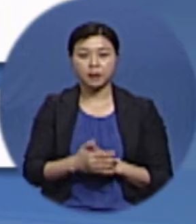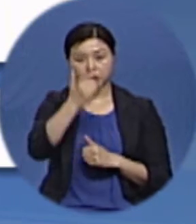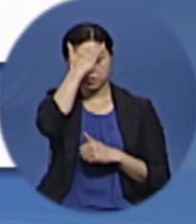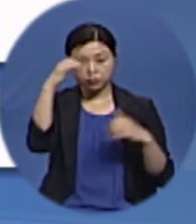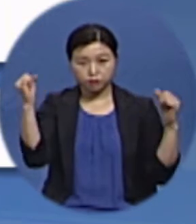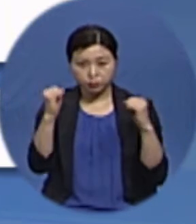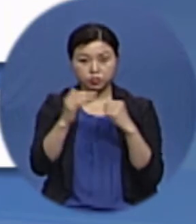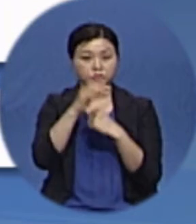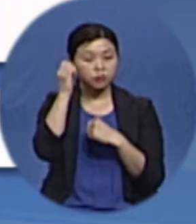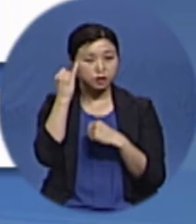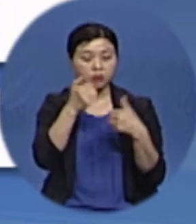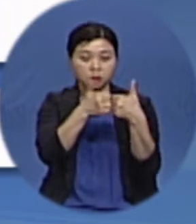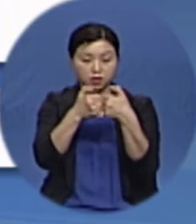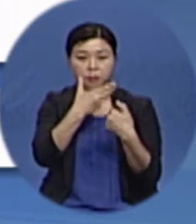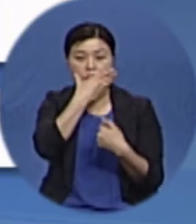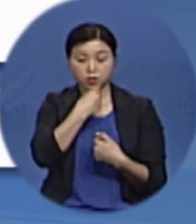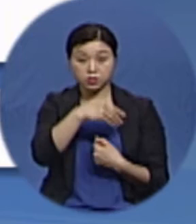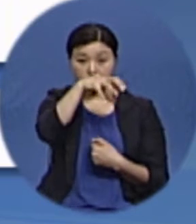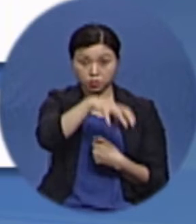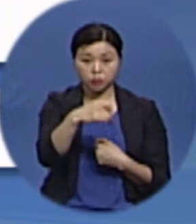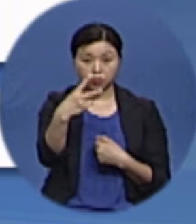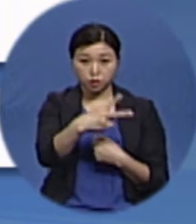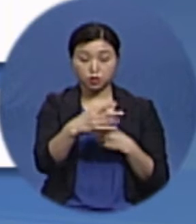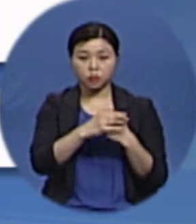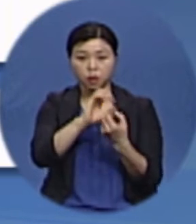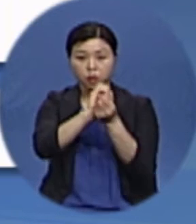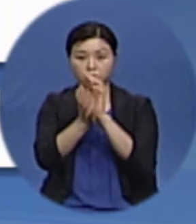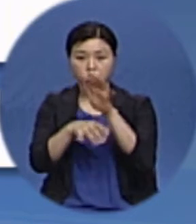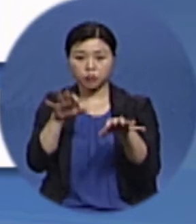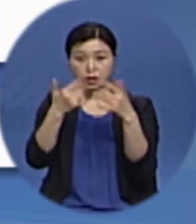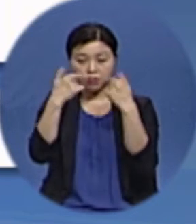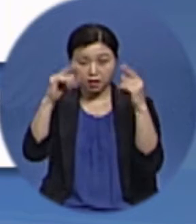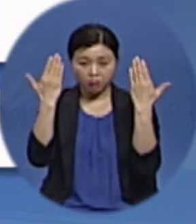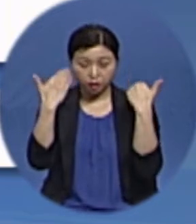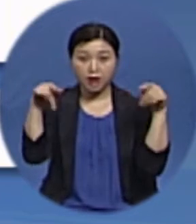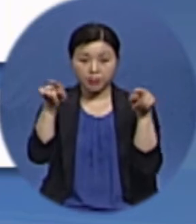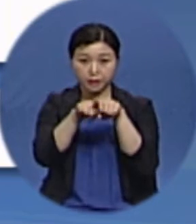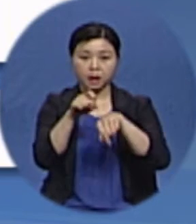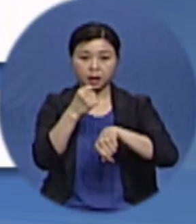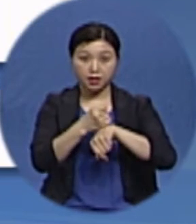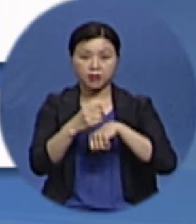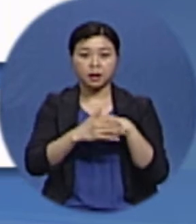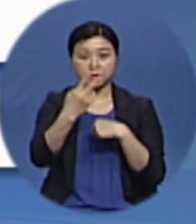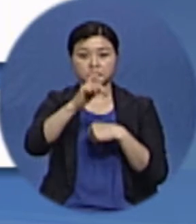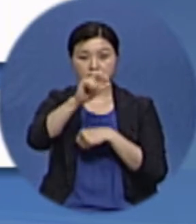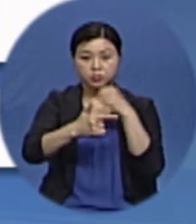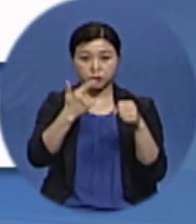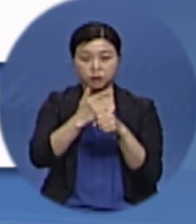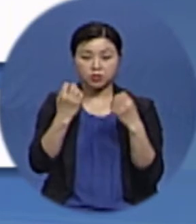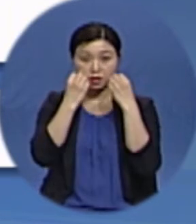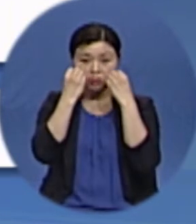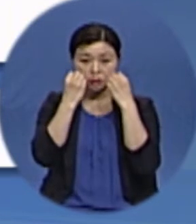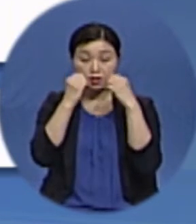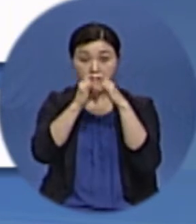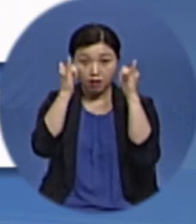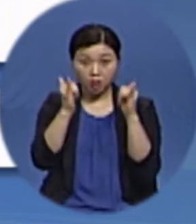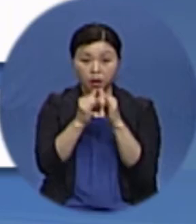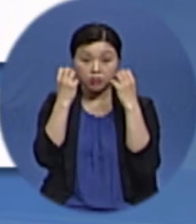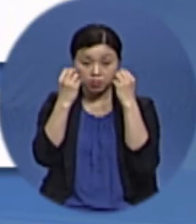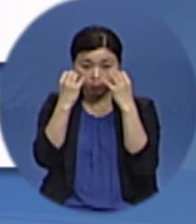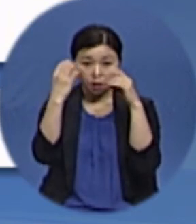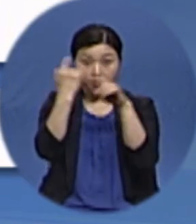충청북도 청소년상담복지센터와 꽃동네대학교가 공동으로 진행한 2016 사회혁신가 창업캠프가